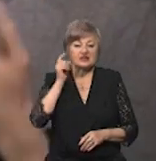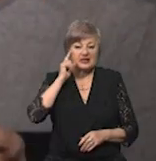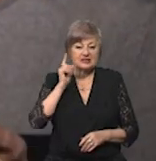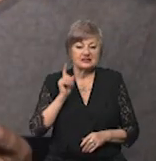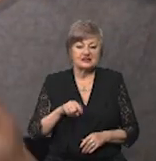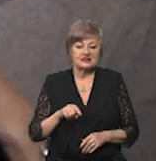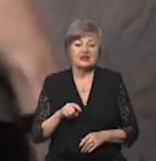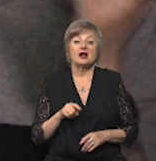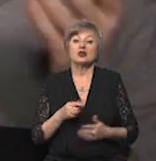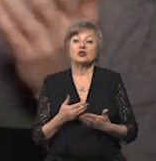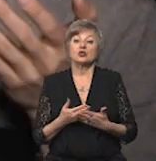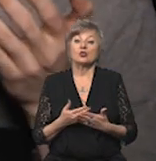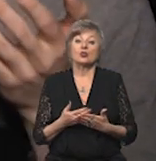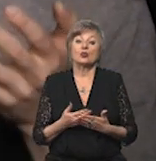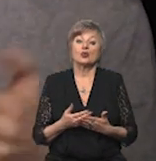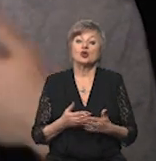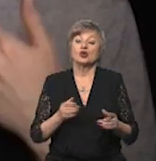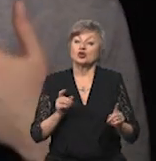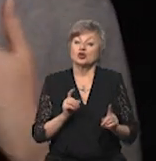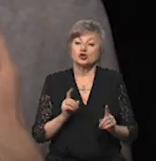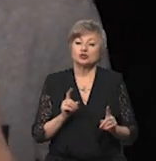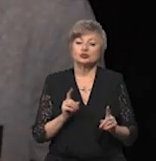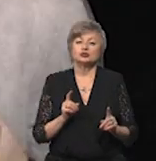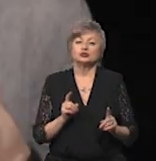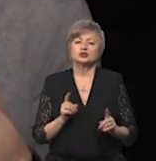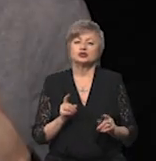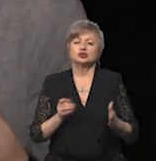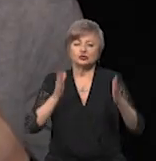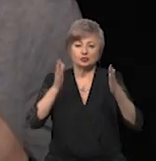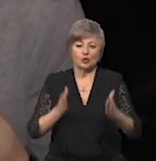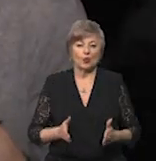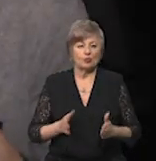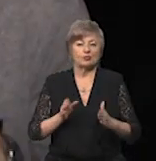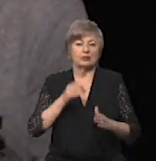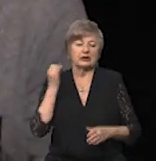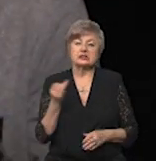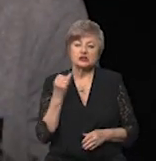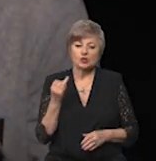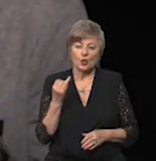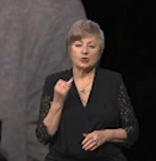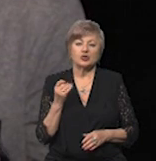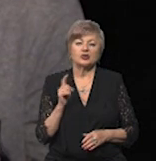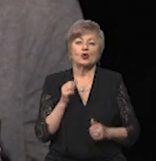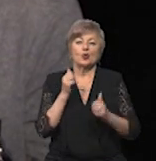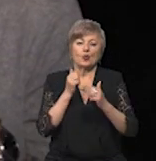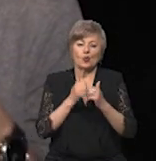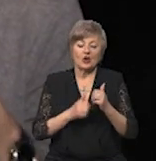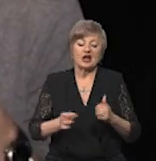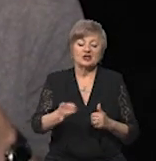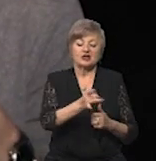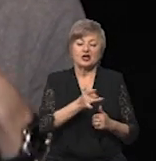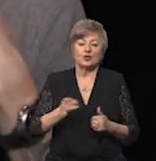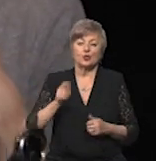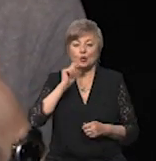власне, Херсонщина. Чи якщо взяти ширше, це регіон України. Це історія про те, що кожен регіон України має